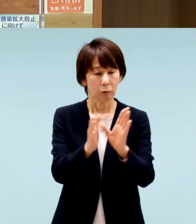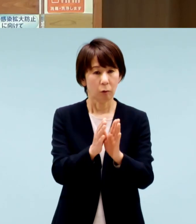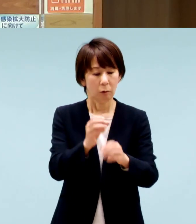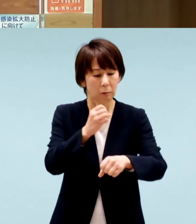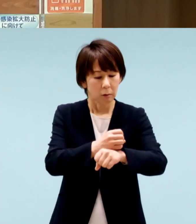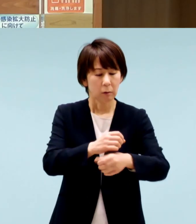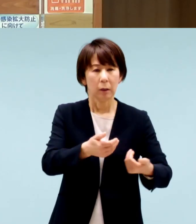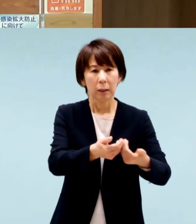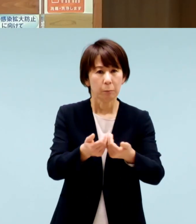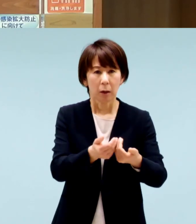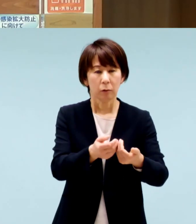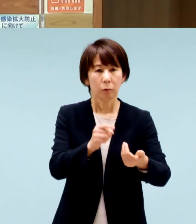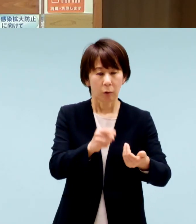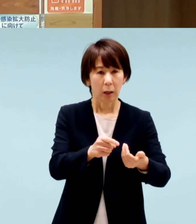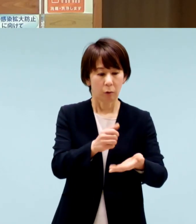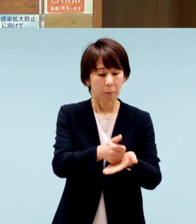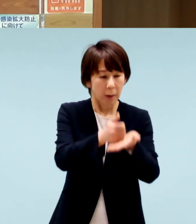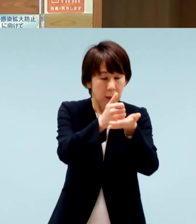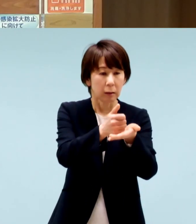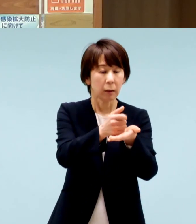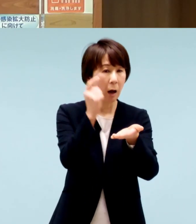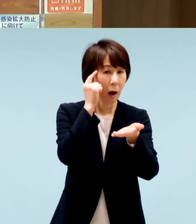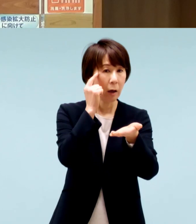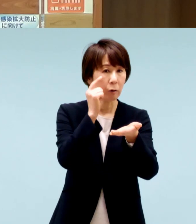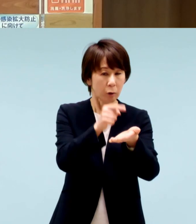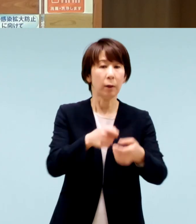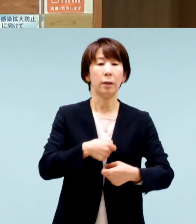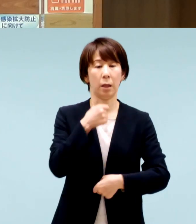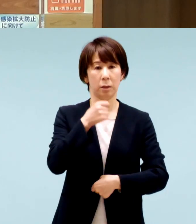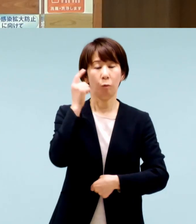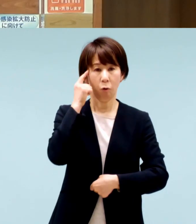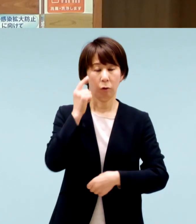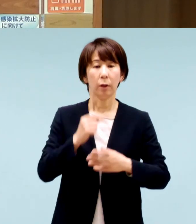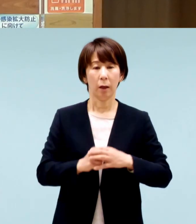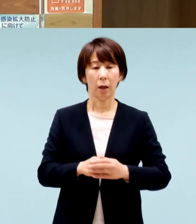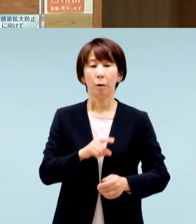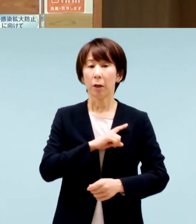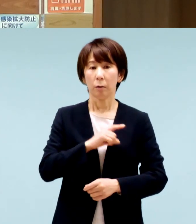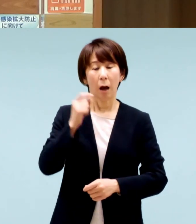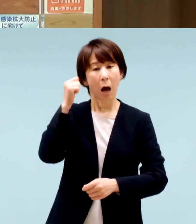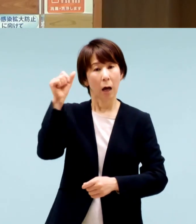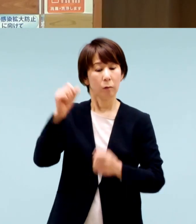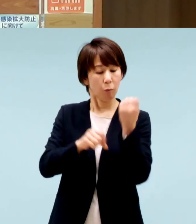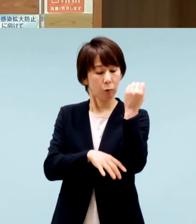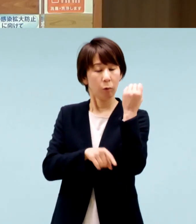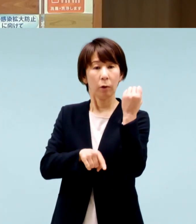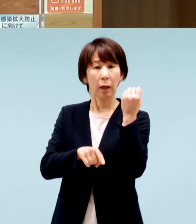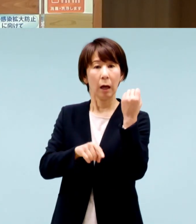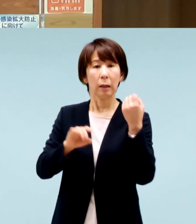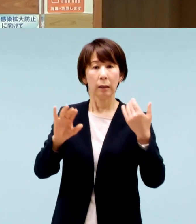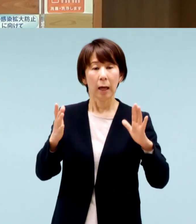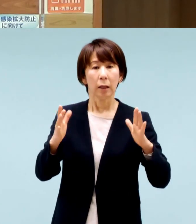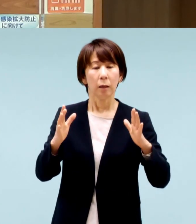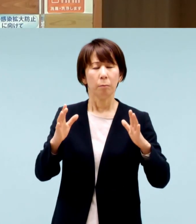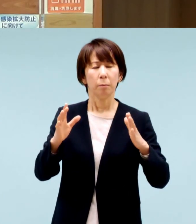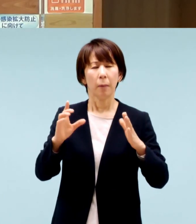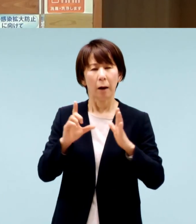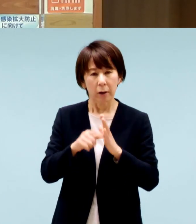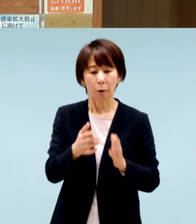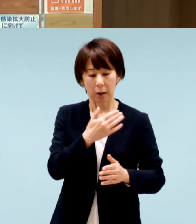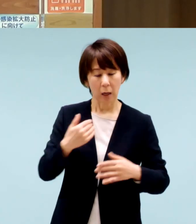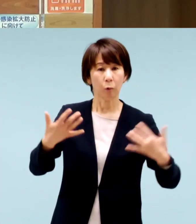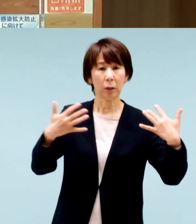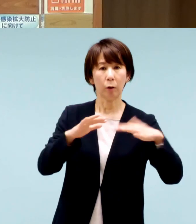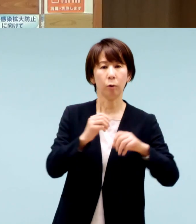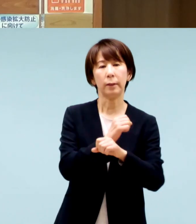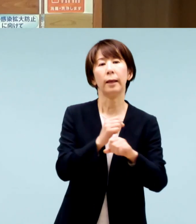思うんですよ。で、まあ、まず叩き台がないとみんな議論にならないんで、まあ、これを示したってことは、まあ、一定の評価されるべきことだと思うんです